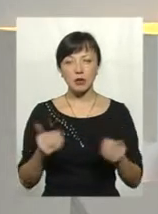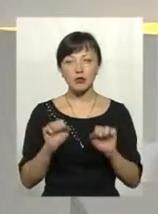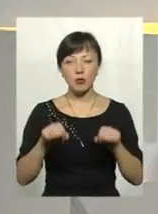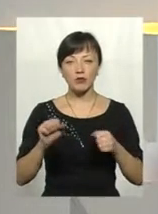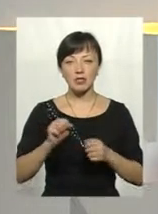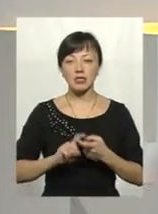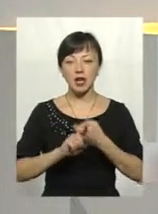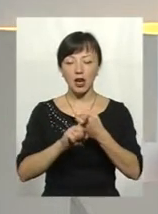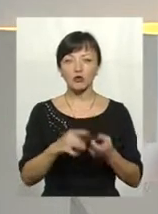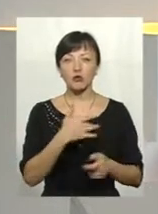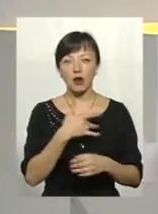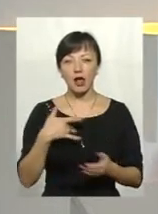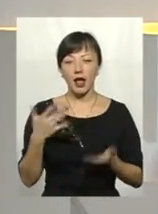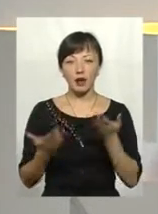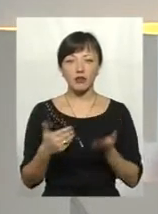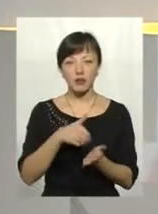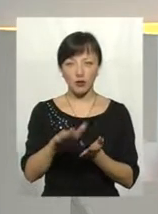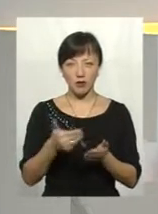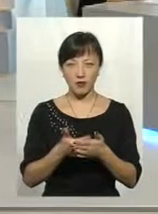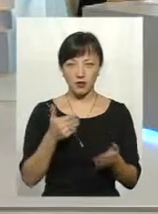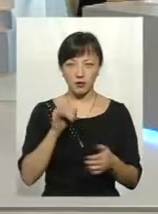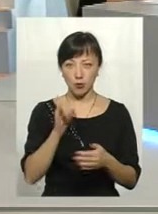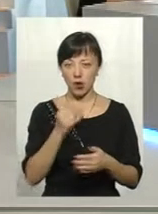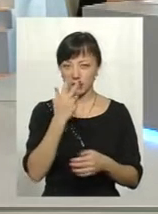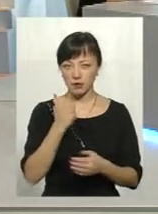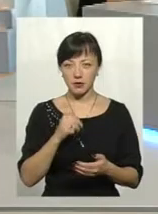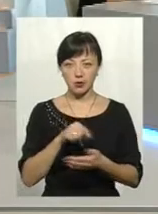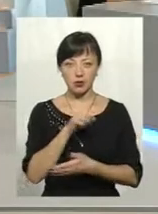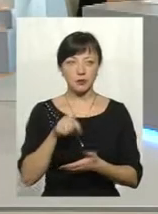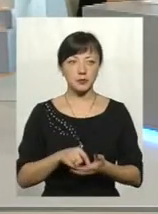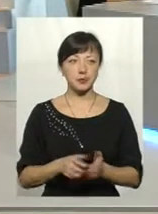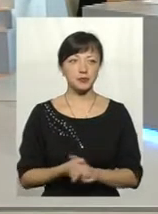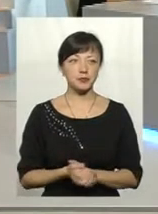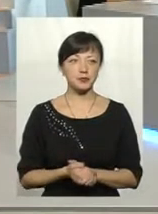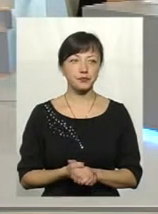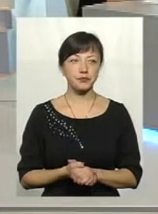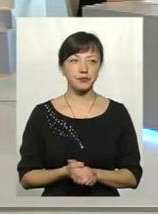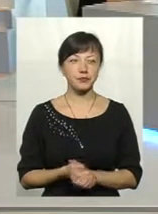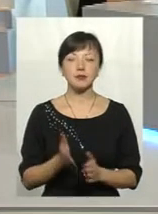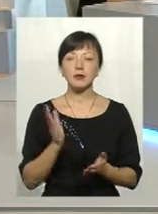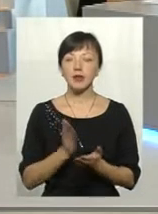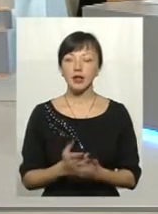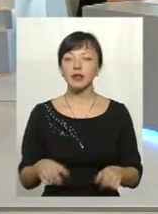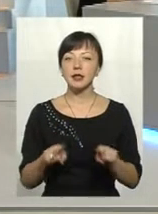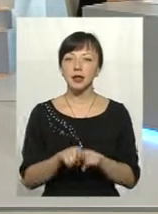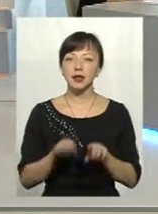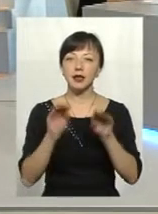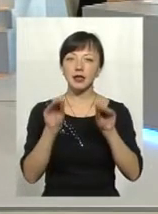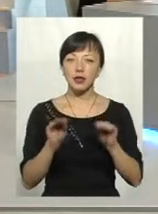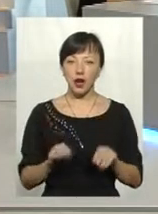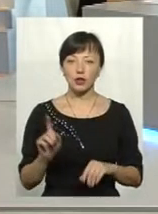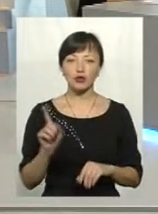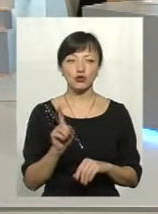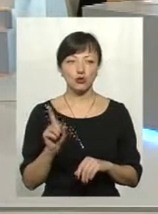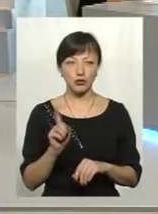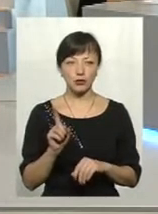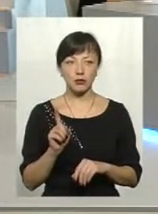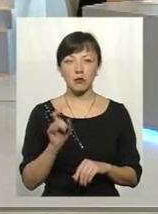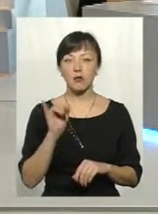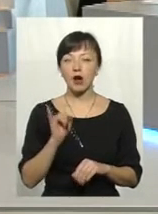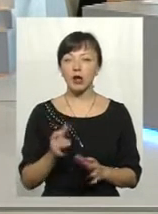зараження туберкульозом, якщо відмовитися від них? Майя Олексійовна. Значить, є такі дані теж, що